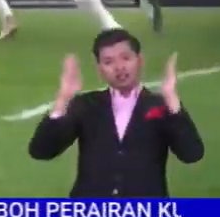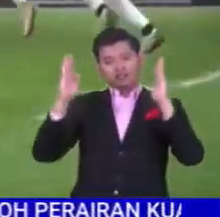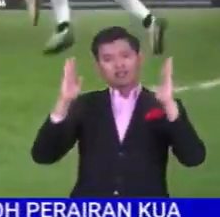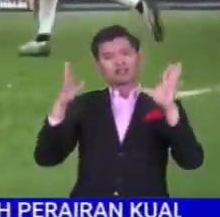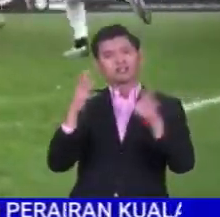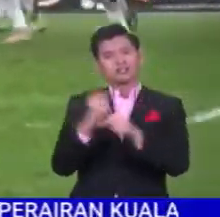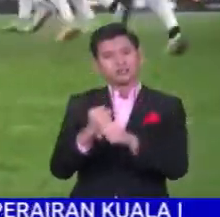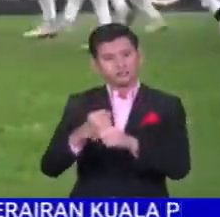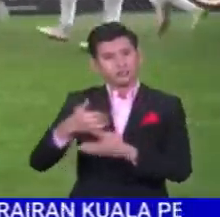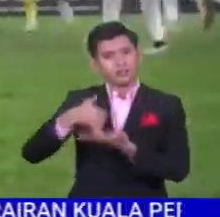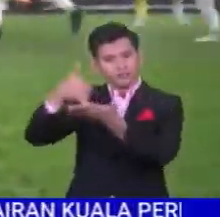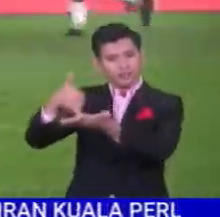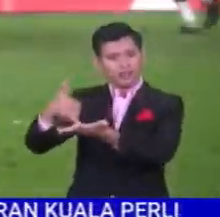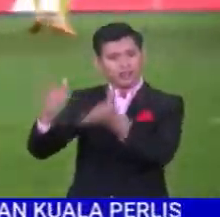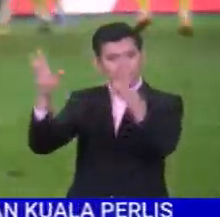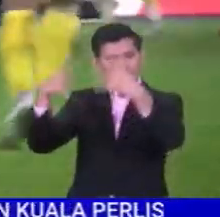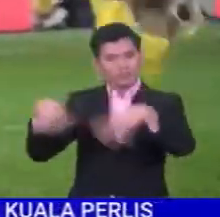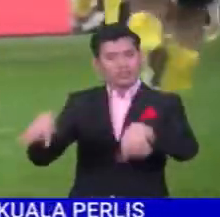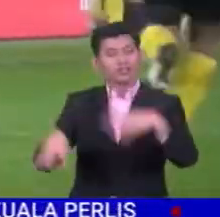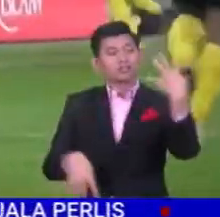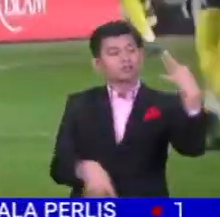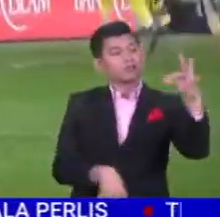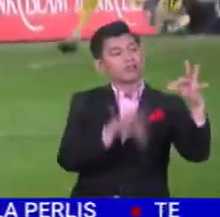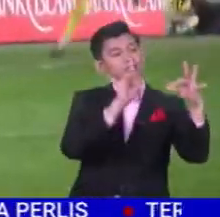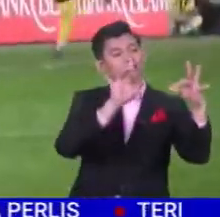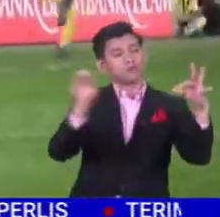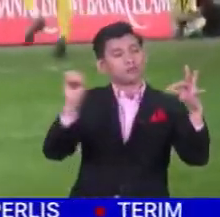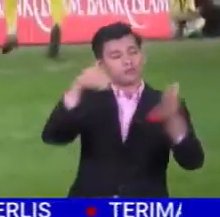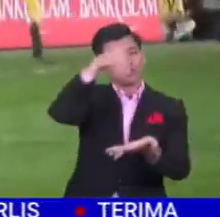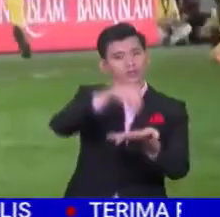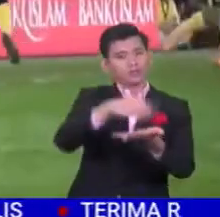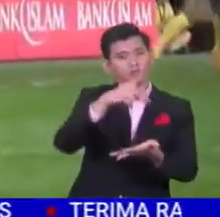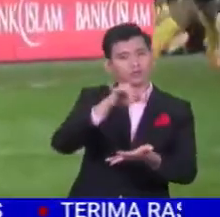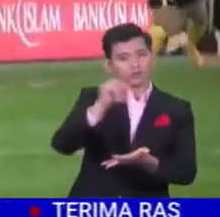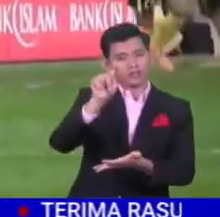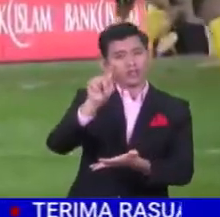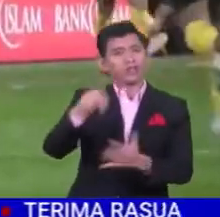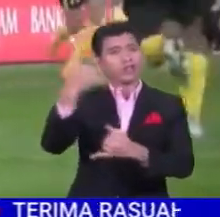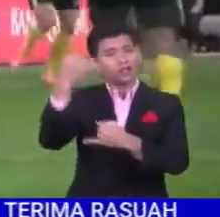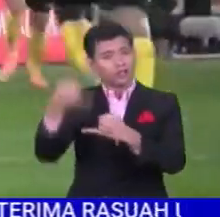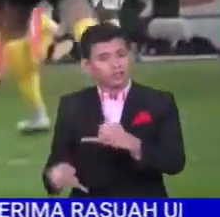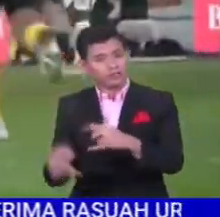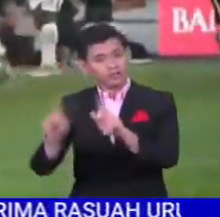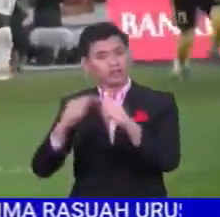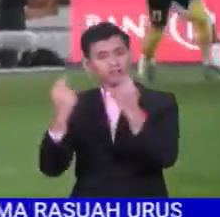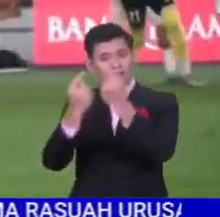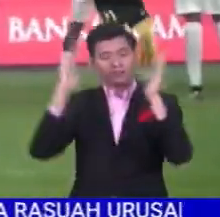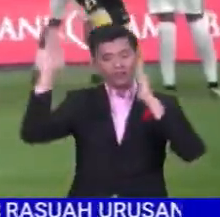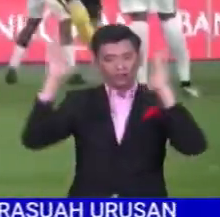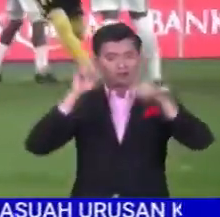ke Piala Asia ialah pada edisi 1980 di Kuwait, dan penampilan terakhir pasukan negara pula